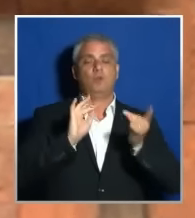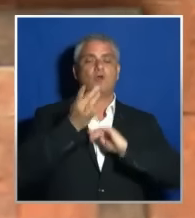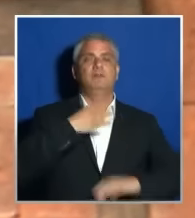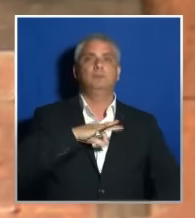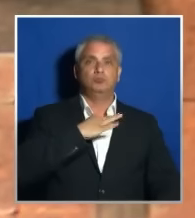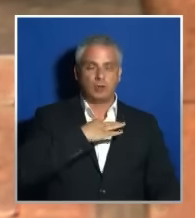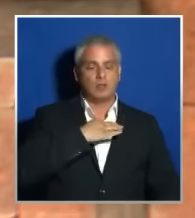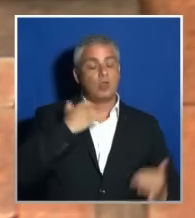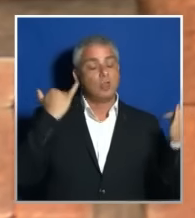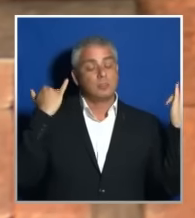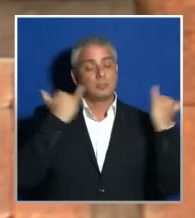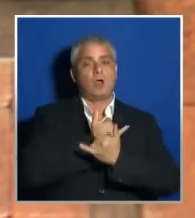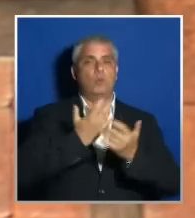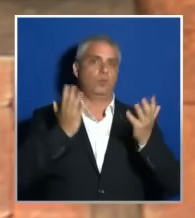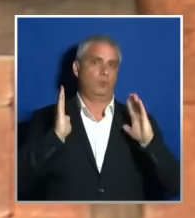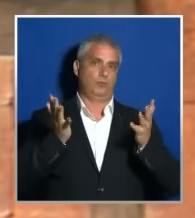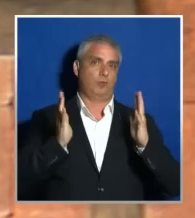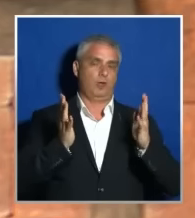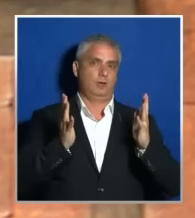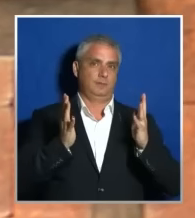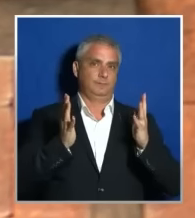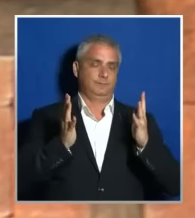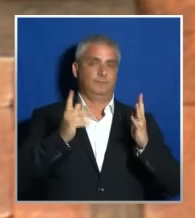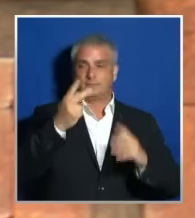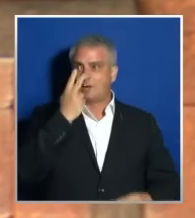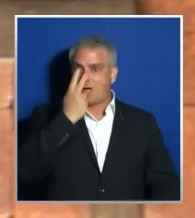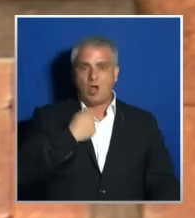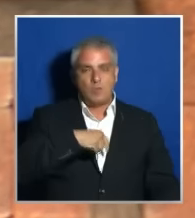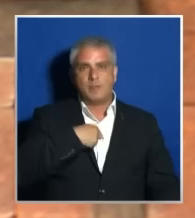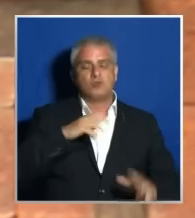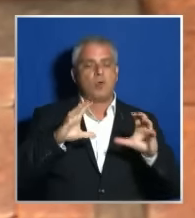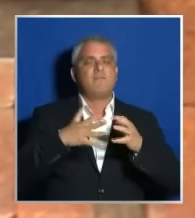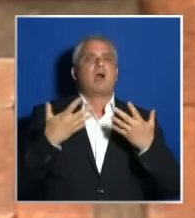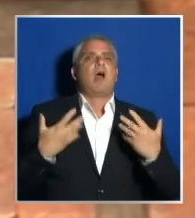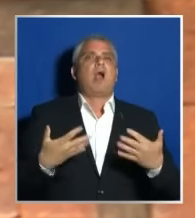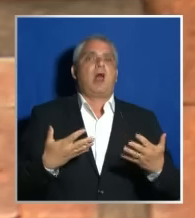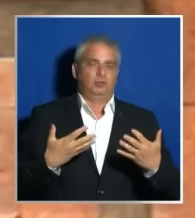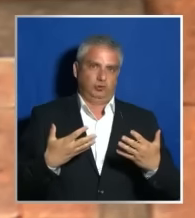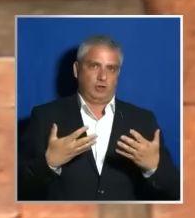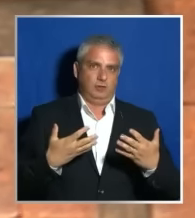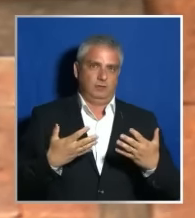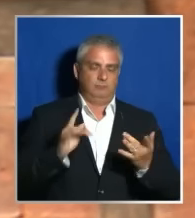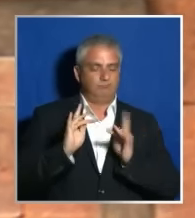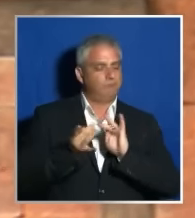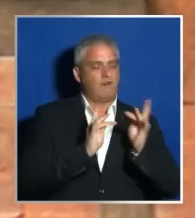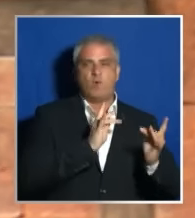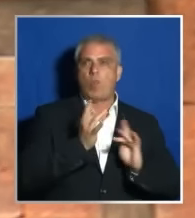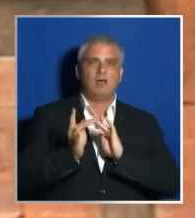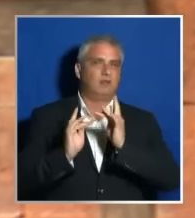אויבינו טעו טעות חמורה. הם ראו בנו חברה חלשה,